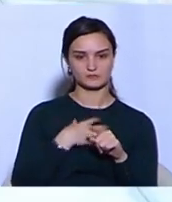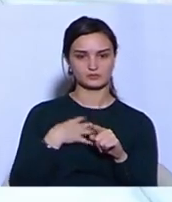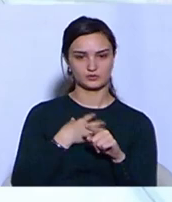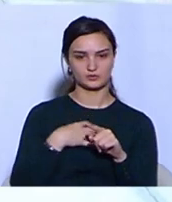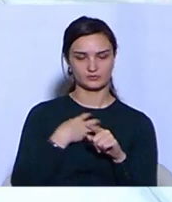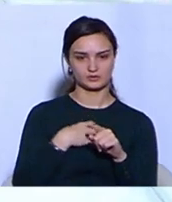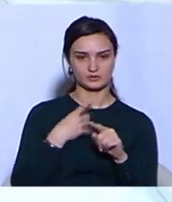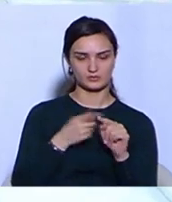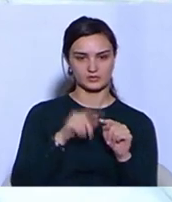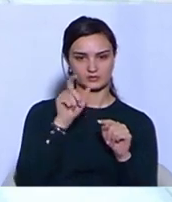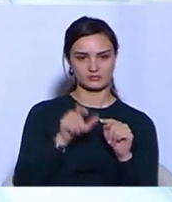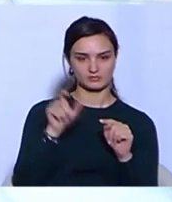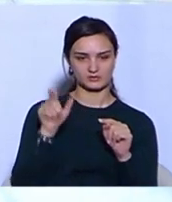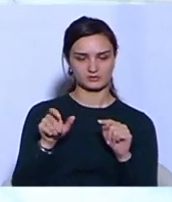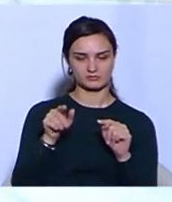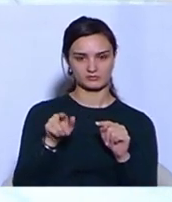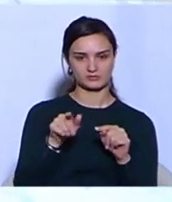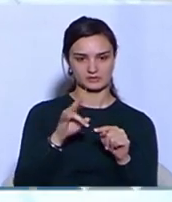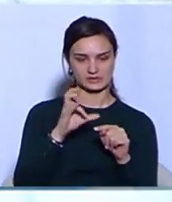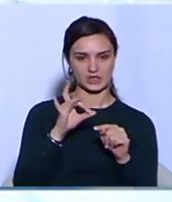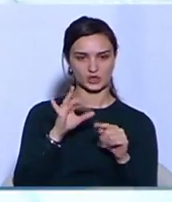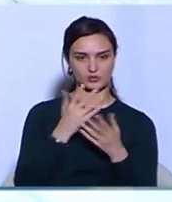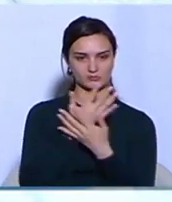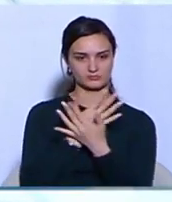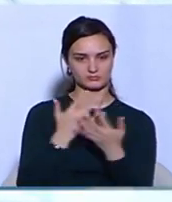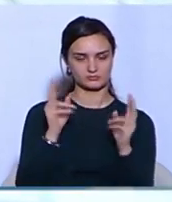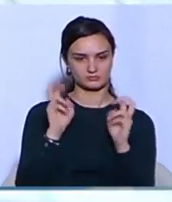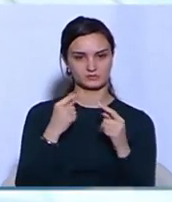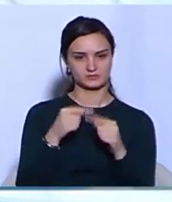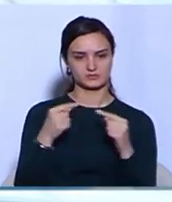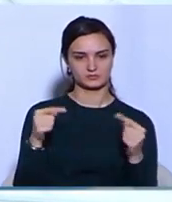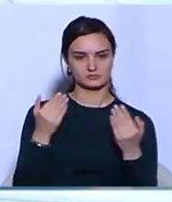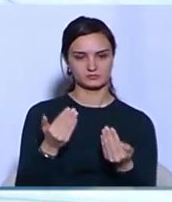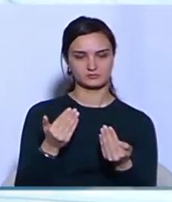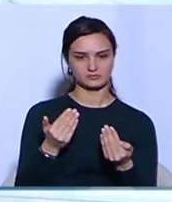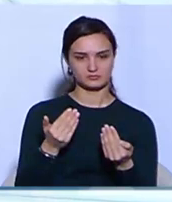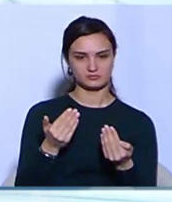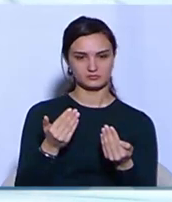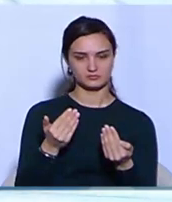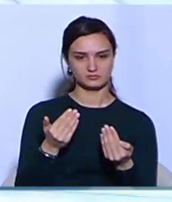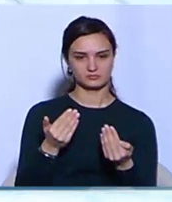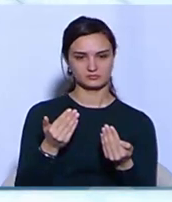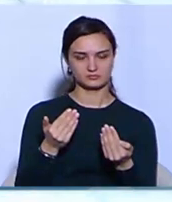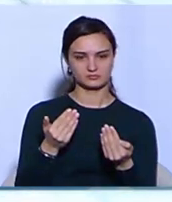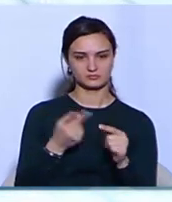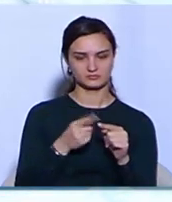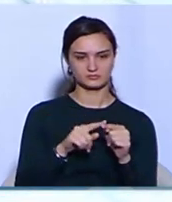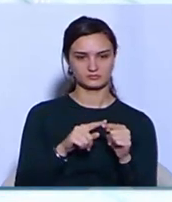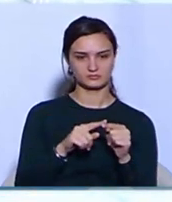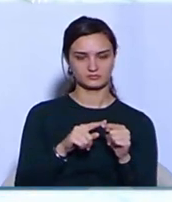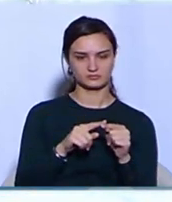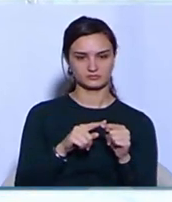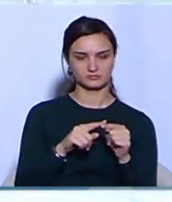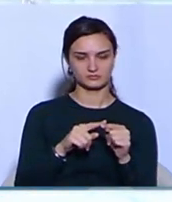რომ ეს ადამიანები თავისი ნეირომრავალფეროვნებით, ნეიროსახესხვაობით აღვიქვათ როგორც საზოგადოების სრულფასოვანი